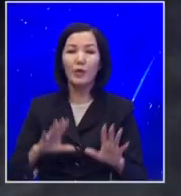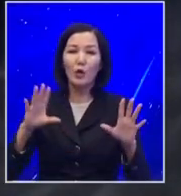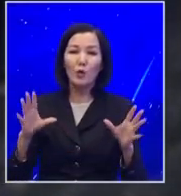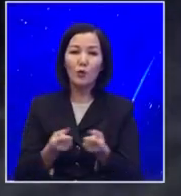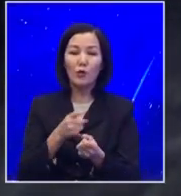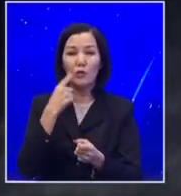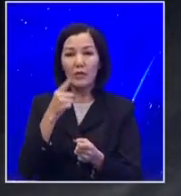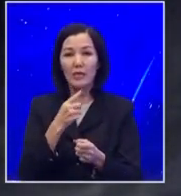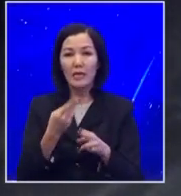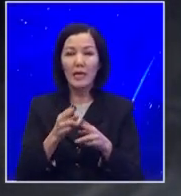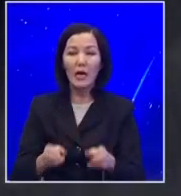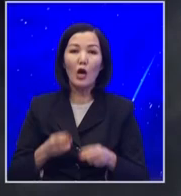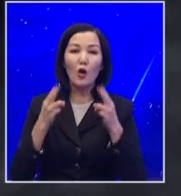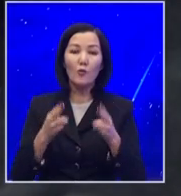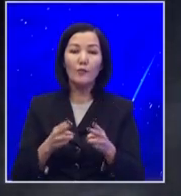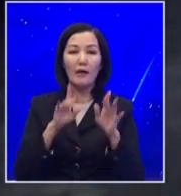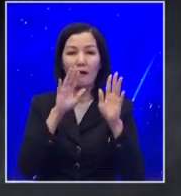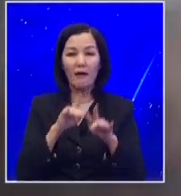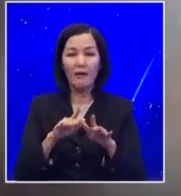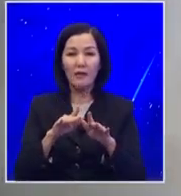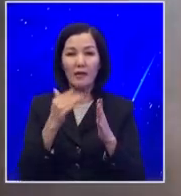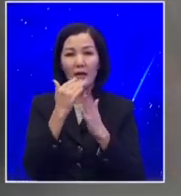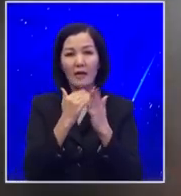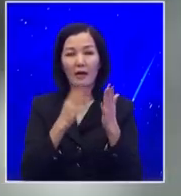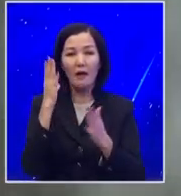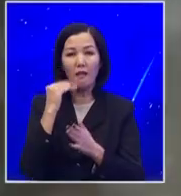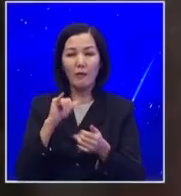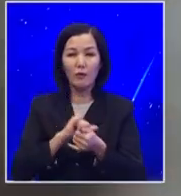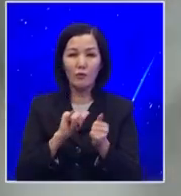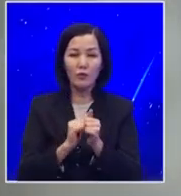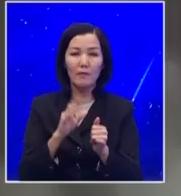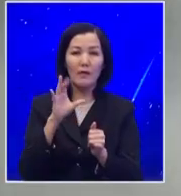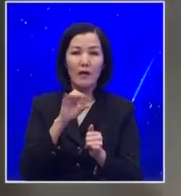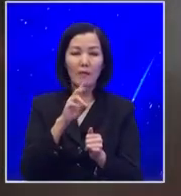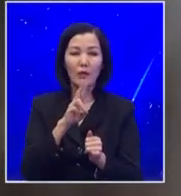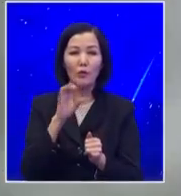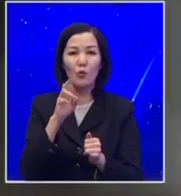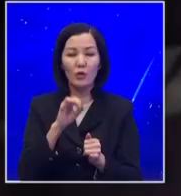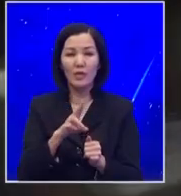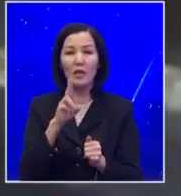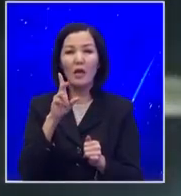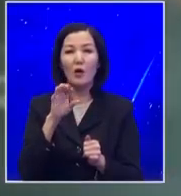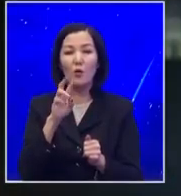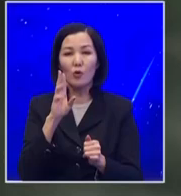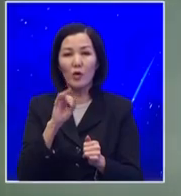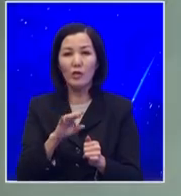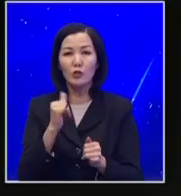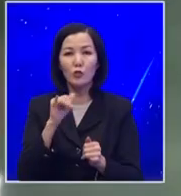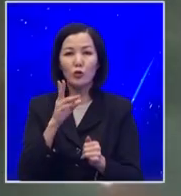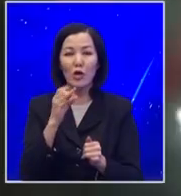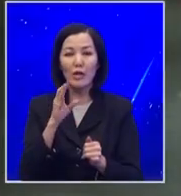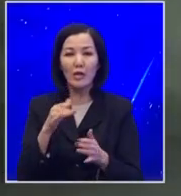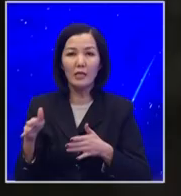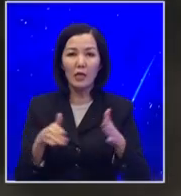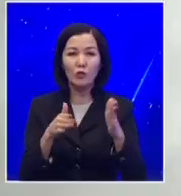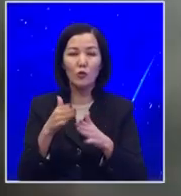Құтқарушылардың айтуынша, ең қауіпті және қарлы аймақтар тізімінде Алматы Өскемен, Алматы Көкпек, Көктал, Қорғас, Шарал Достық бағыттарындағы тас